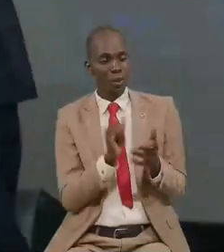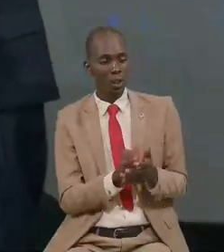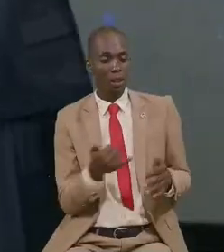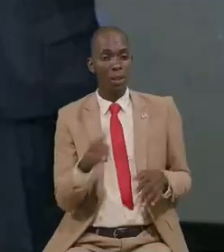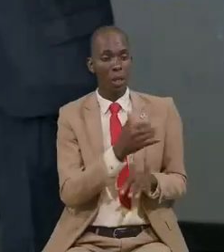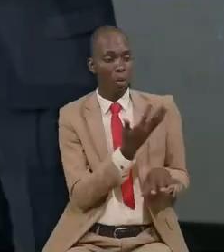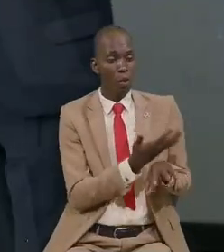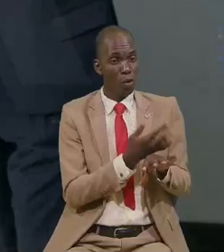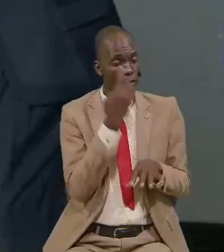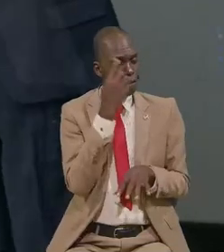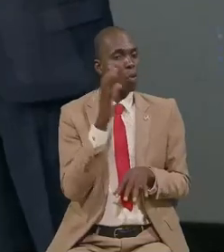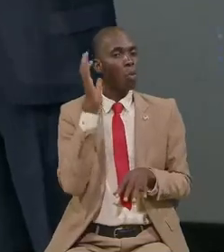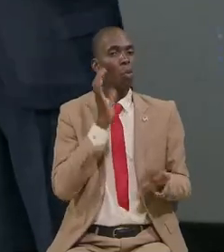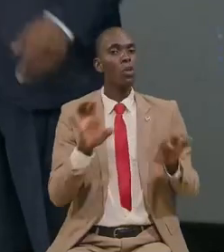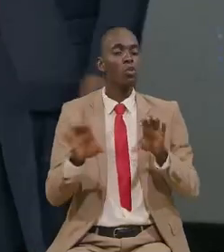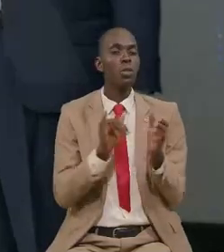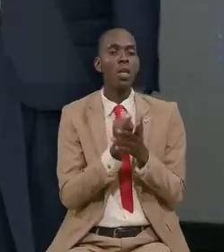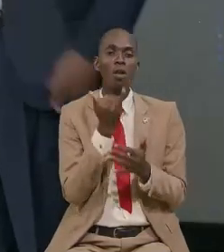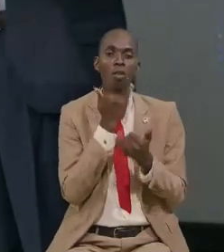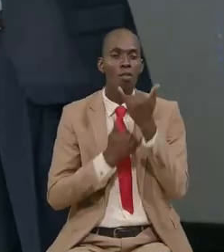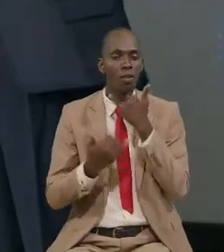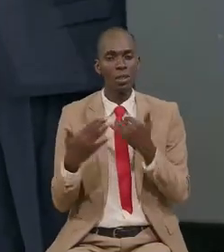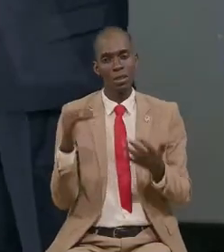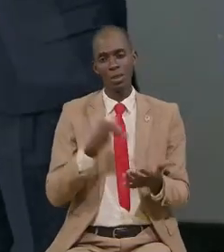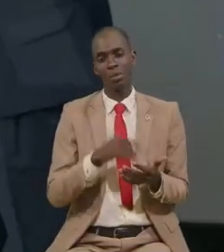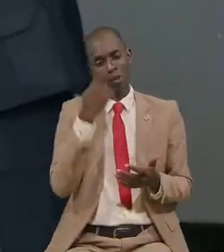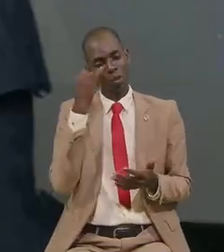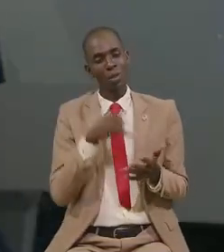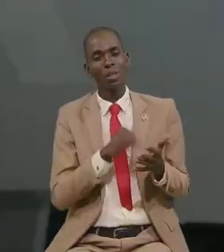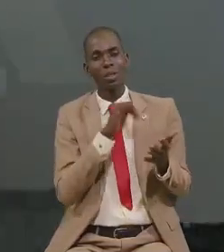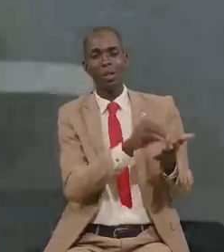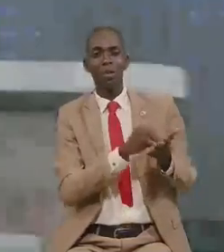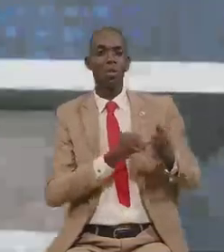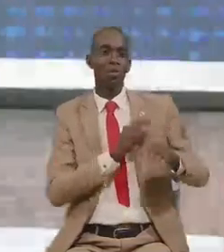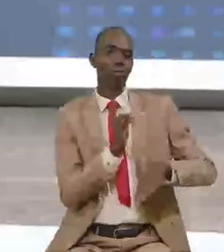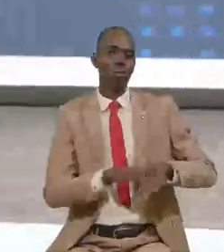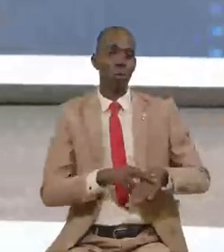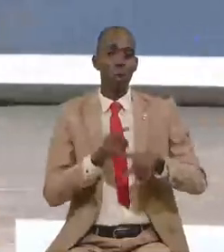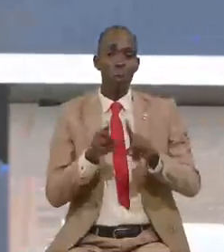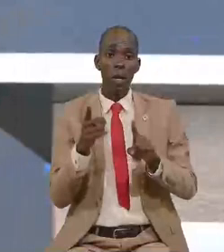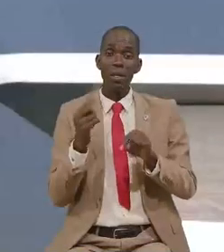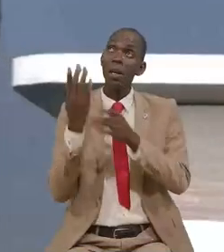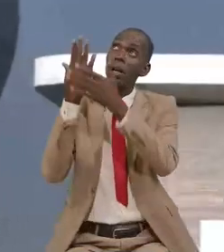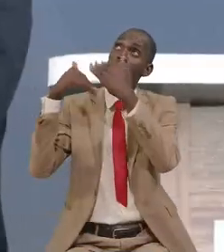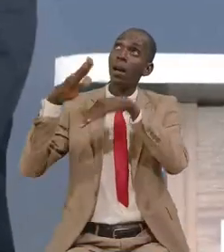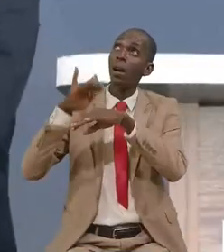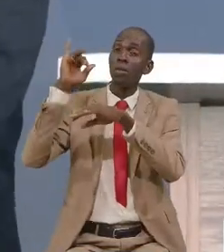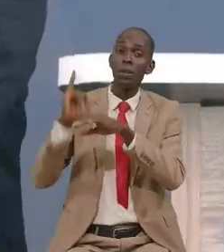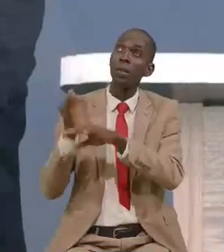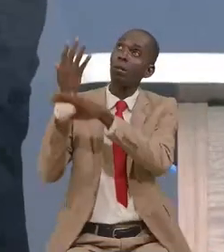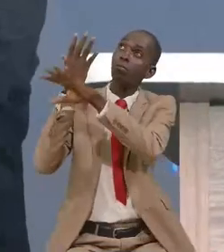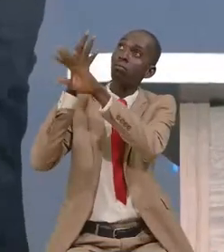la même chose. Parce que c'est leur nature. Mais l'avocat céleste, c'est le Seigneur